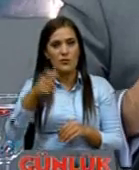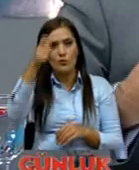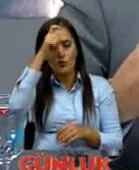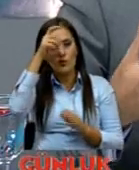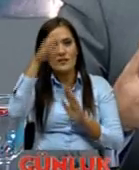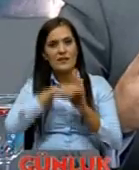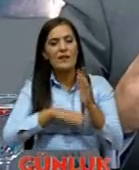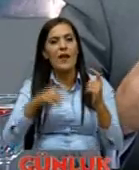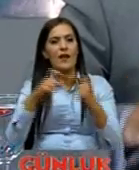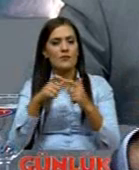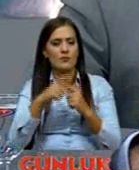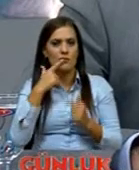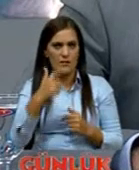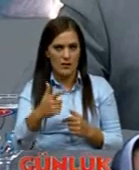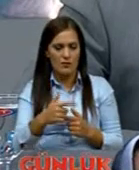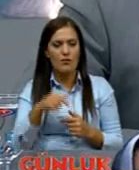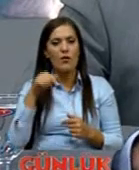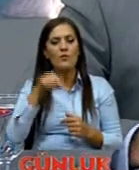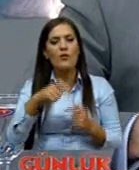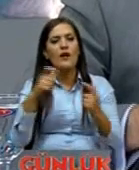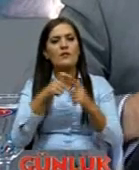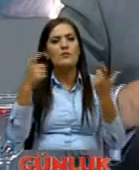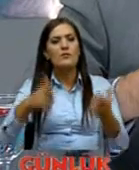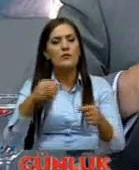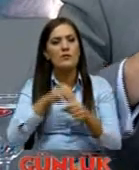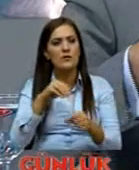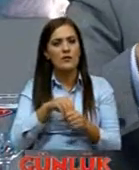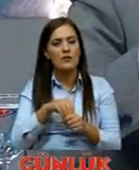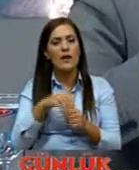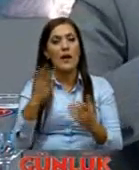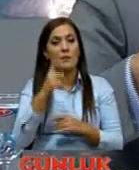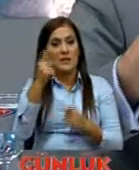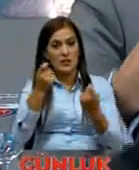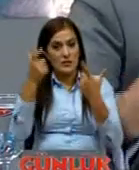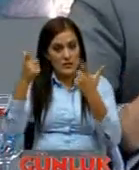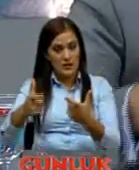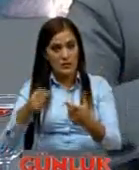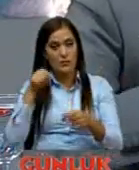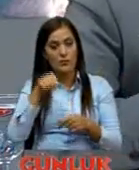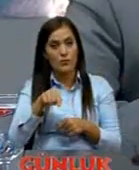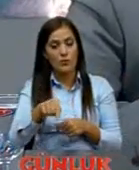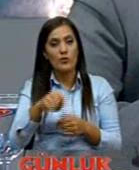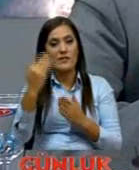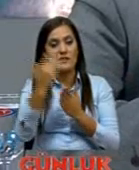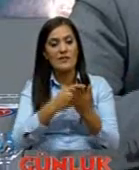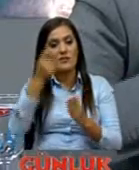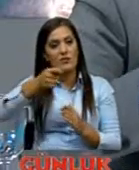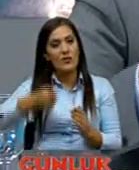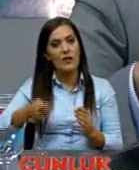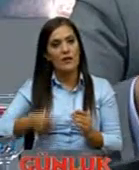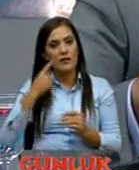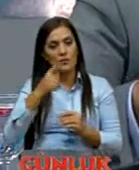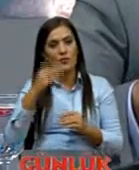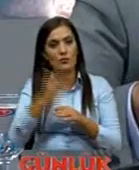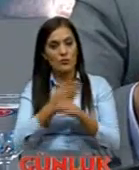TÜK Standartları Enstitüsü, hı hı, deniliyor. Ve bu enstitü eğer bir iş yerine bu